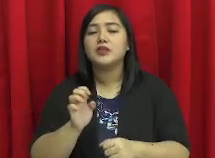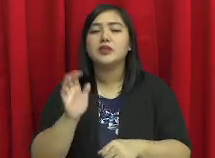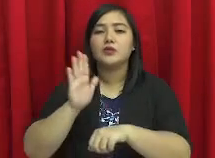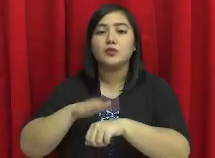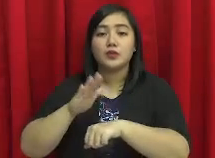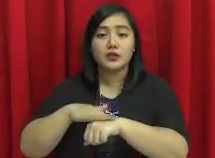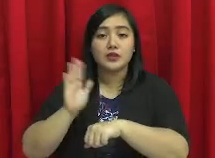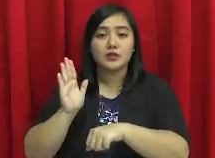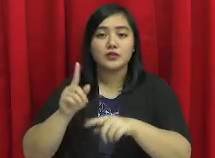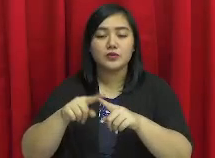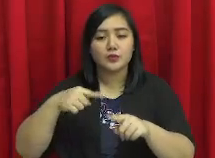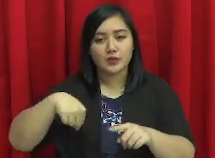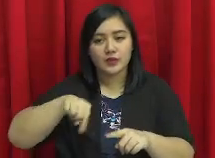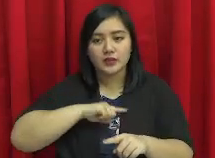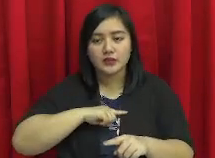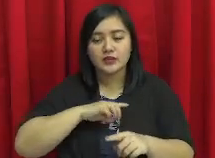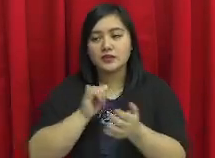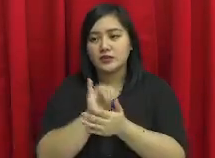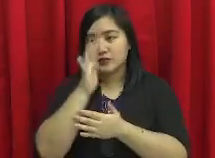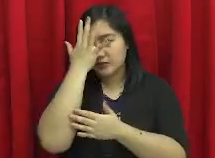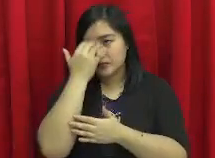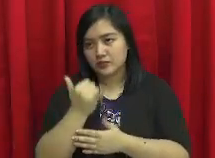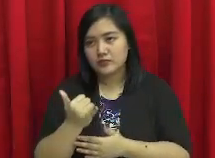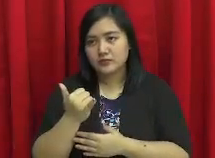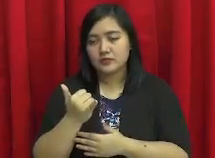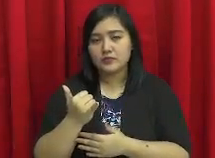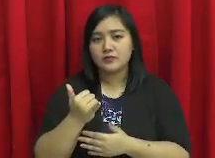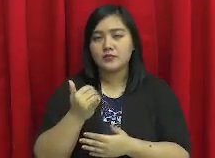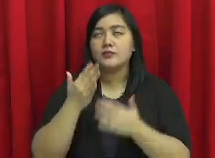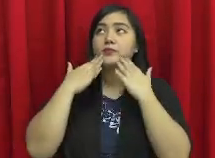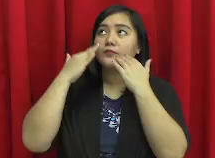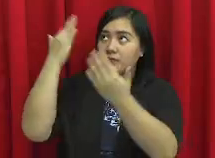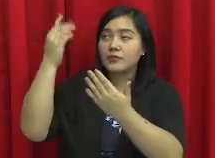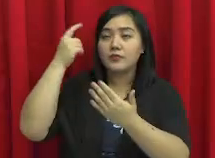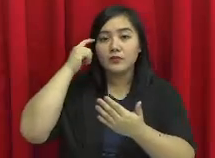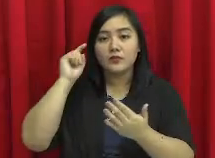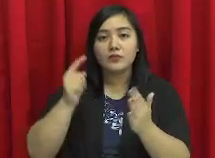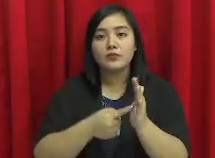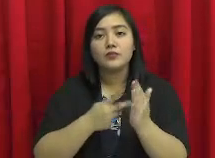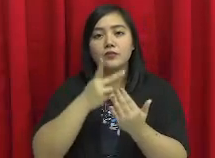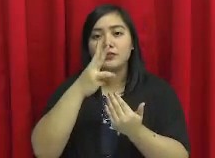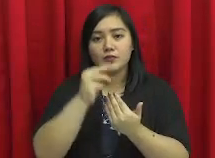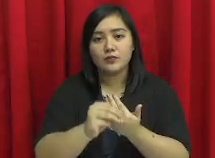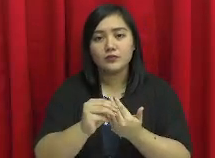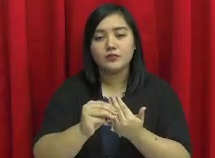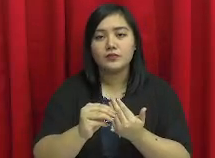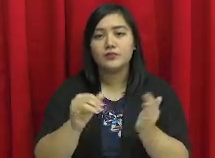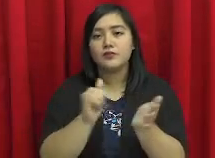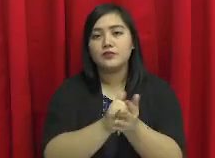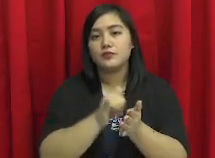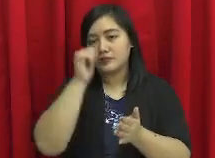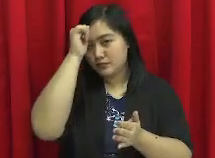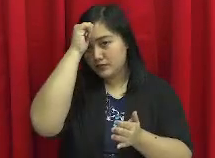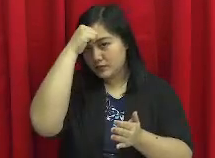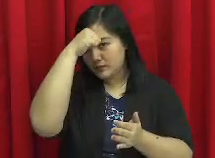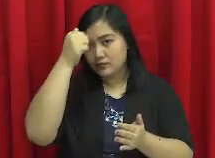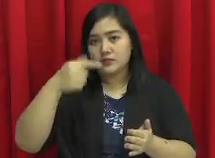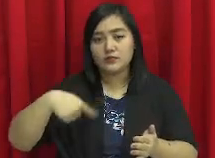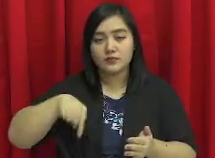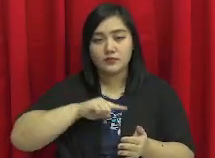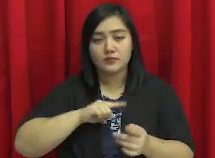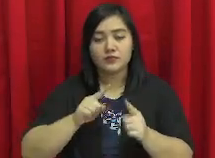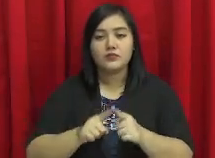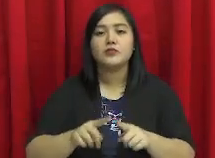The Baptist Lunch, na patuloy na nagre-remind sa ating mga tatay na manindigan sa katotohanan, na manindigan na